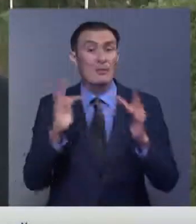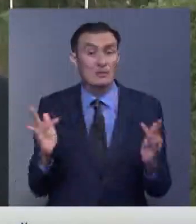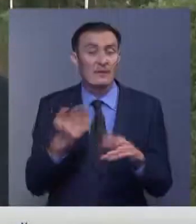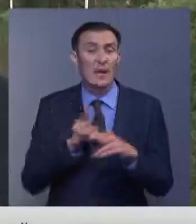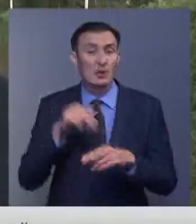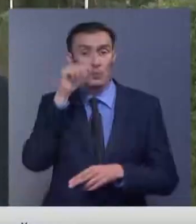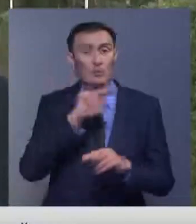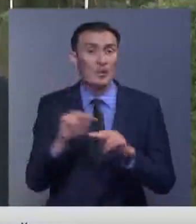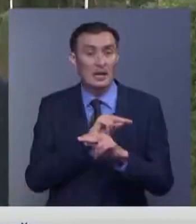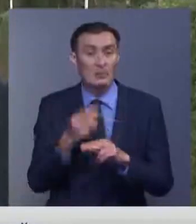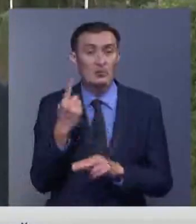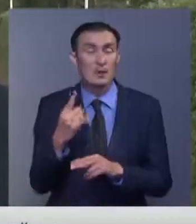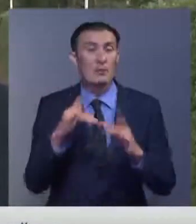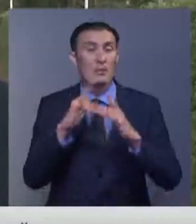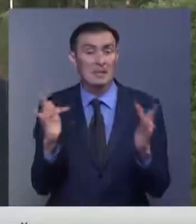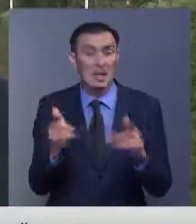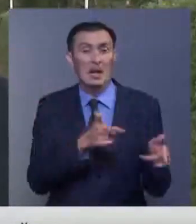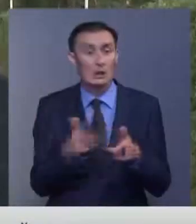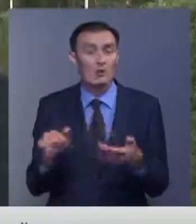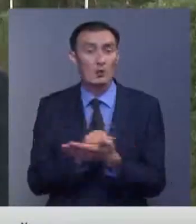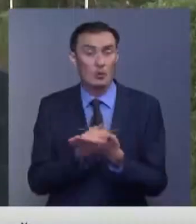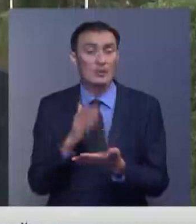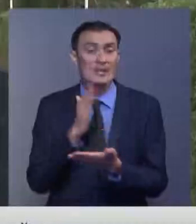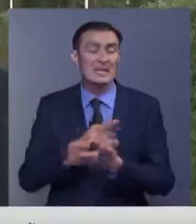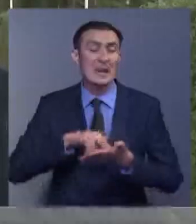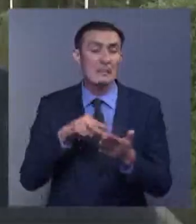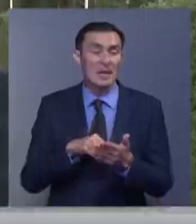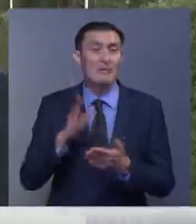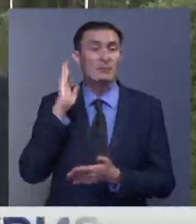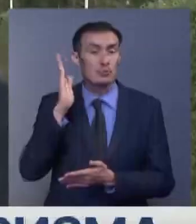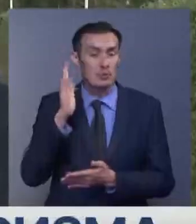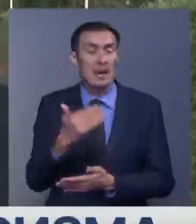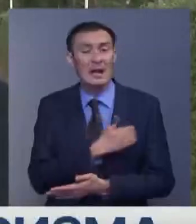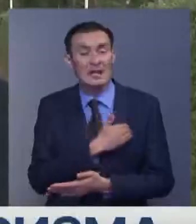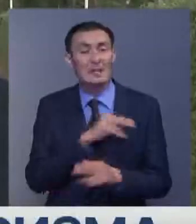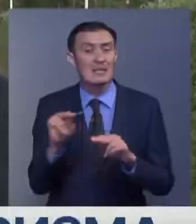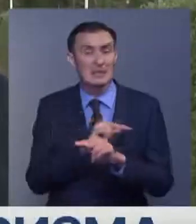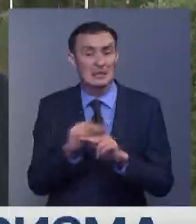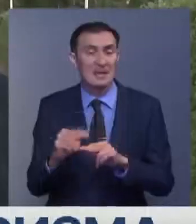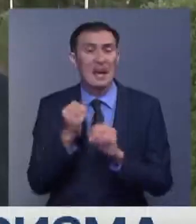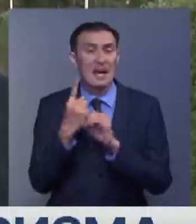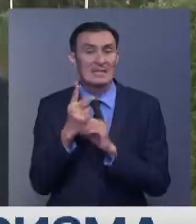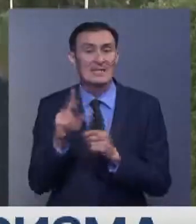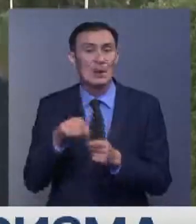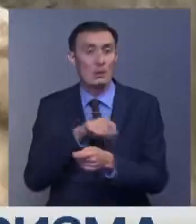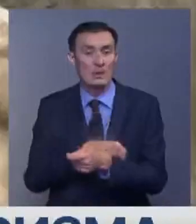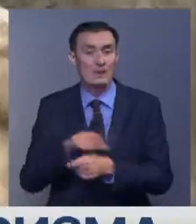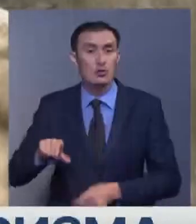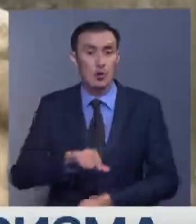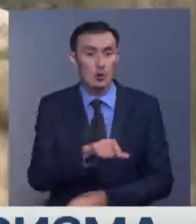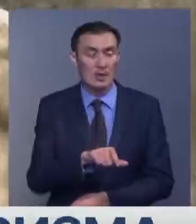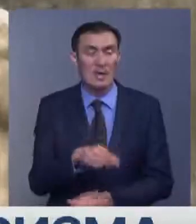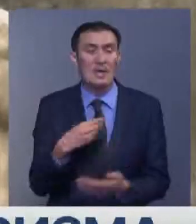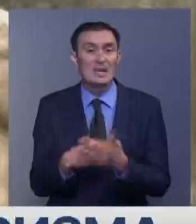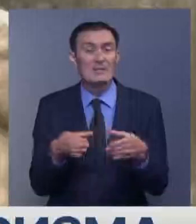этом году на ремонт еще одного моста готовим смету. И есть планы на перспективу. Хотим отремонтировать 11 километров дороги.